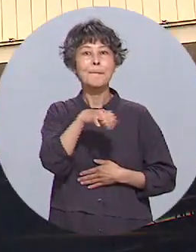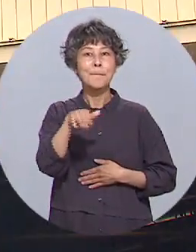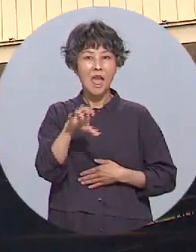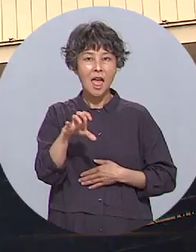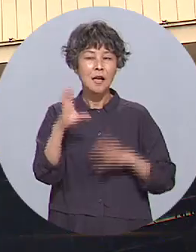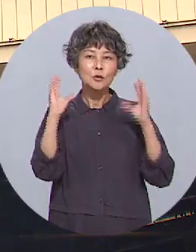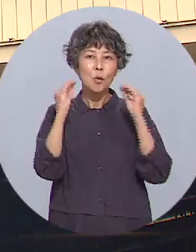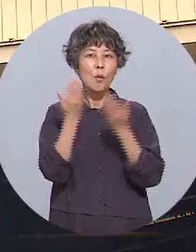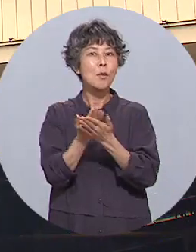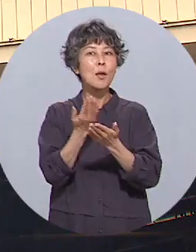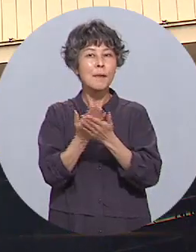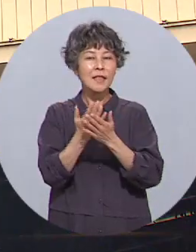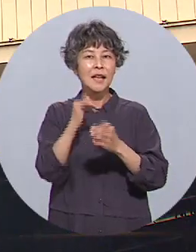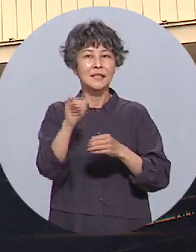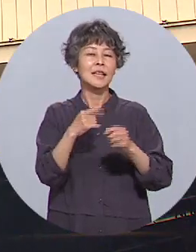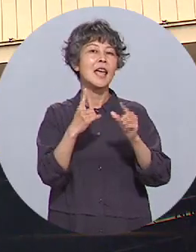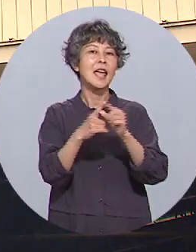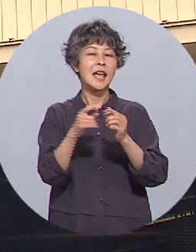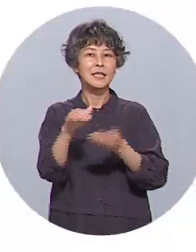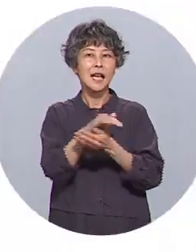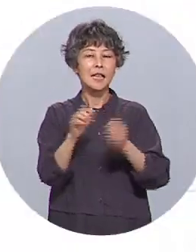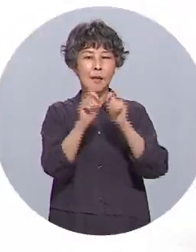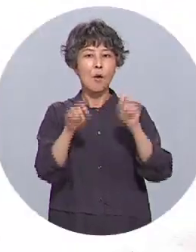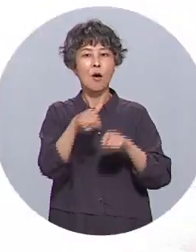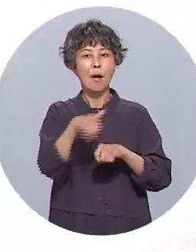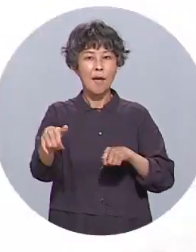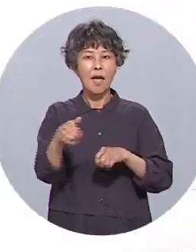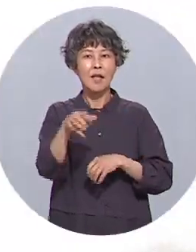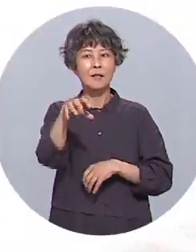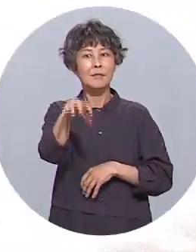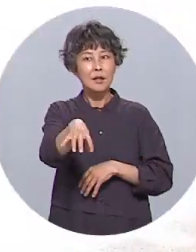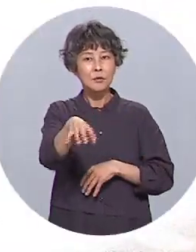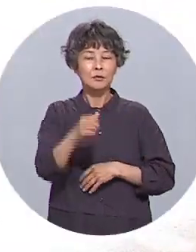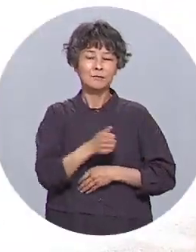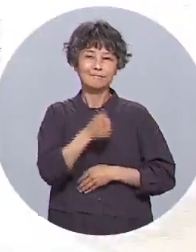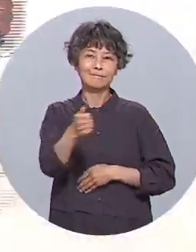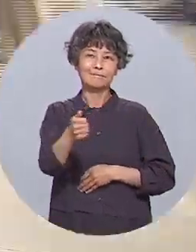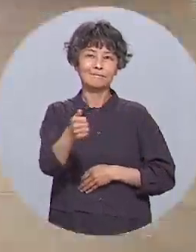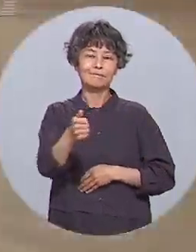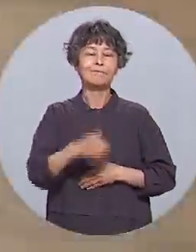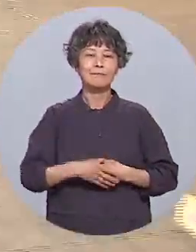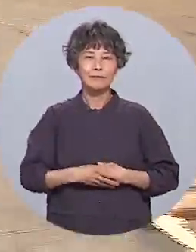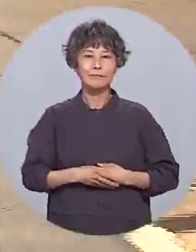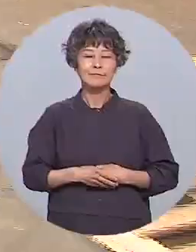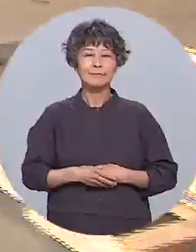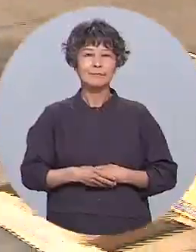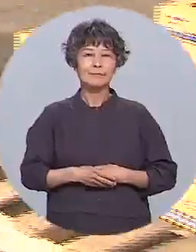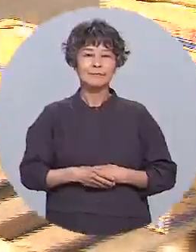めて JA 埼玉岡部農産物の収出荷施設へ突撃します。